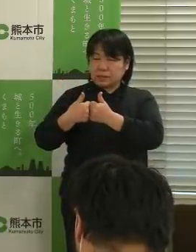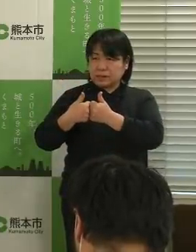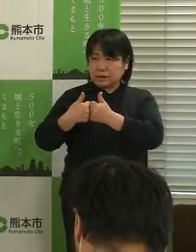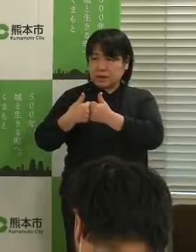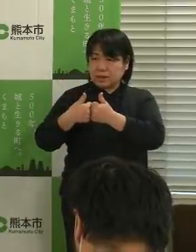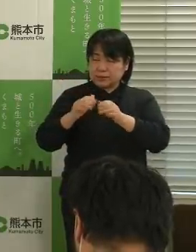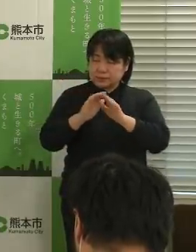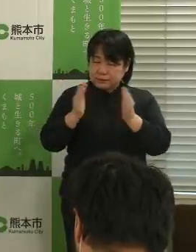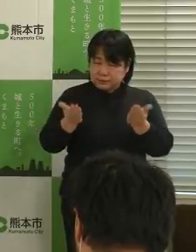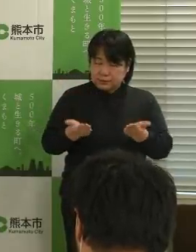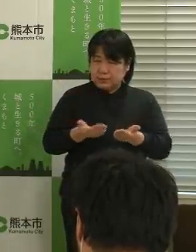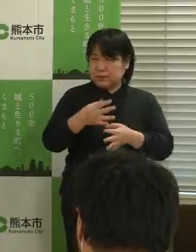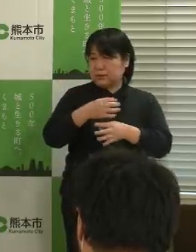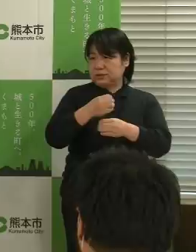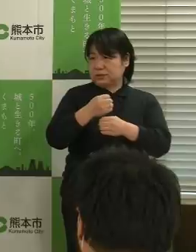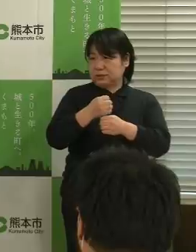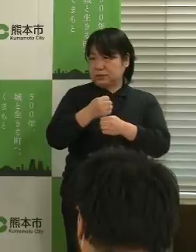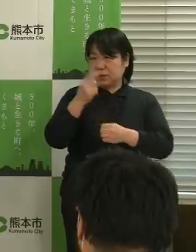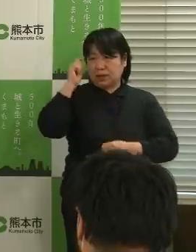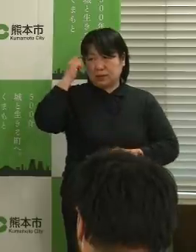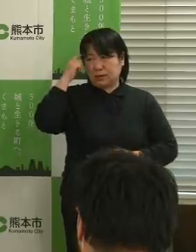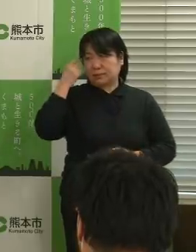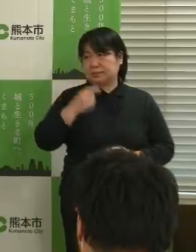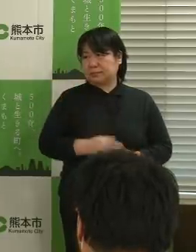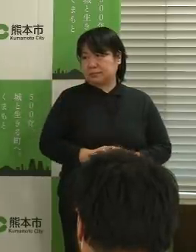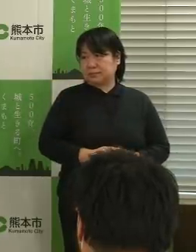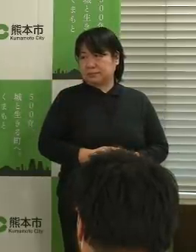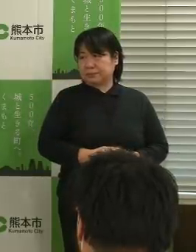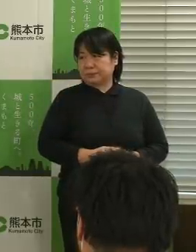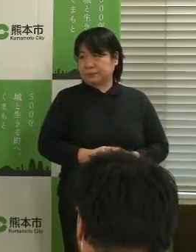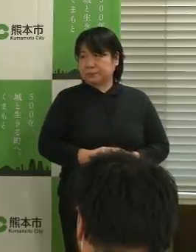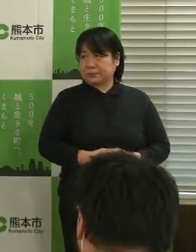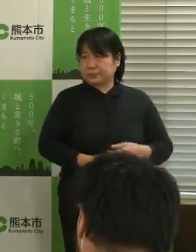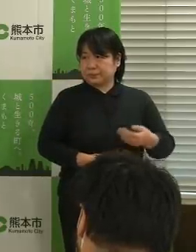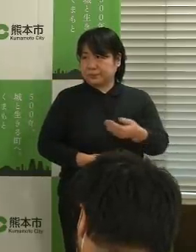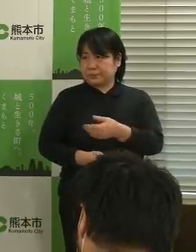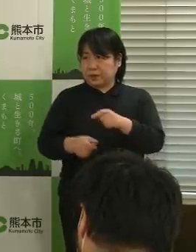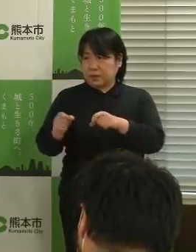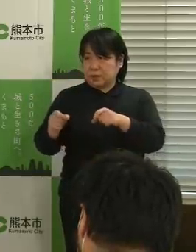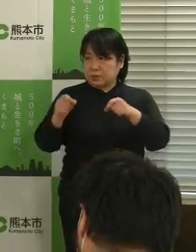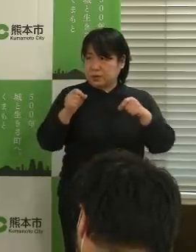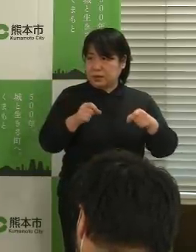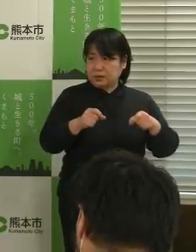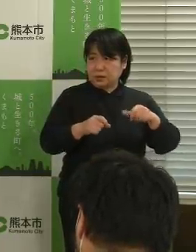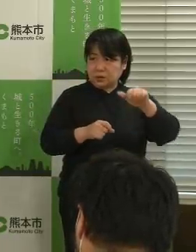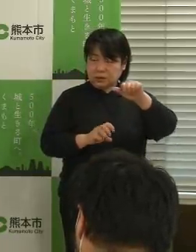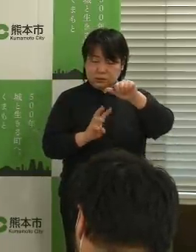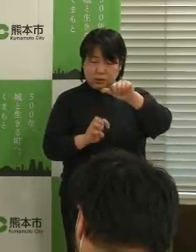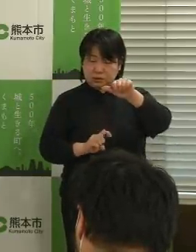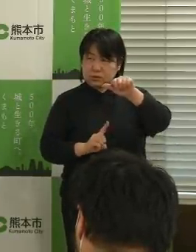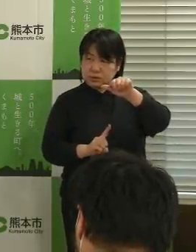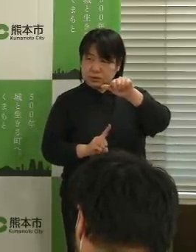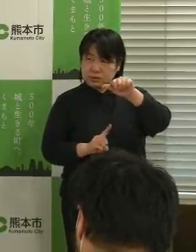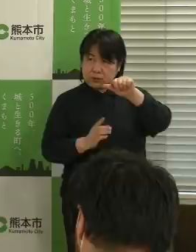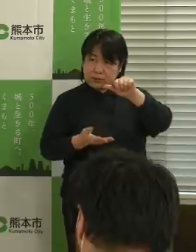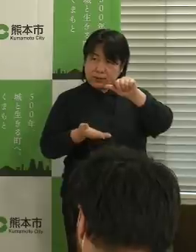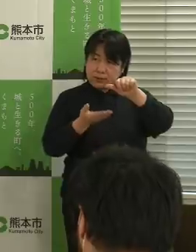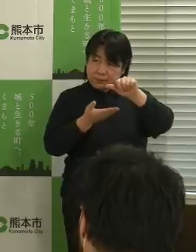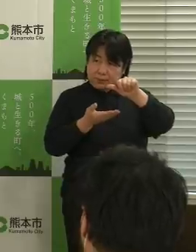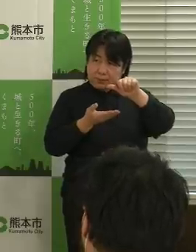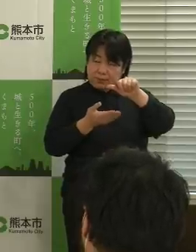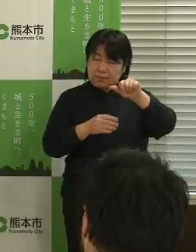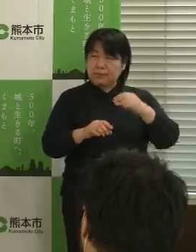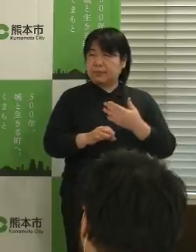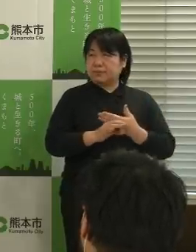たい時期的なことは考えたということであります。 繰り上げというのは5月31日 より前に、